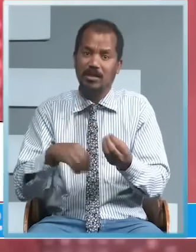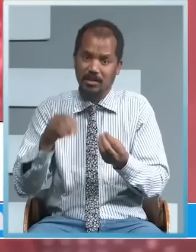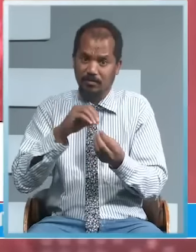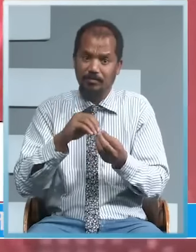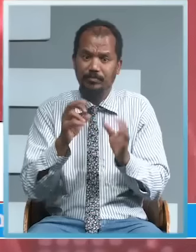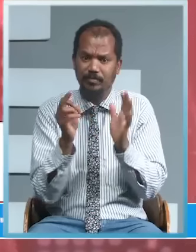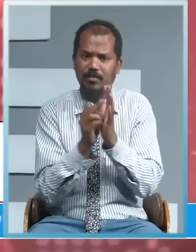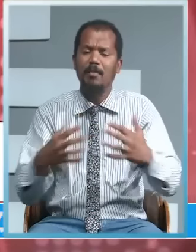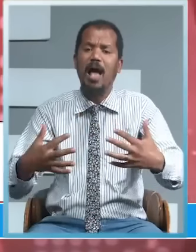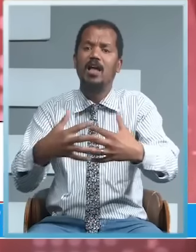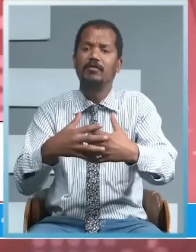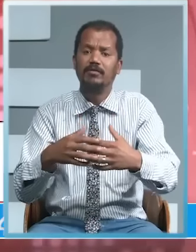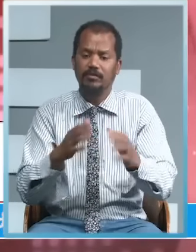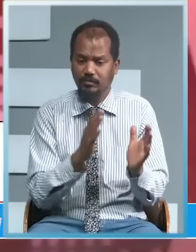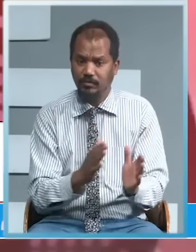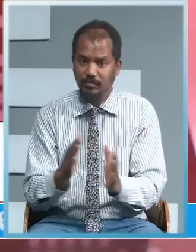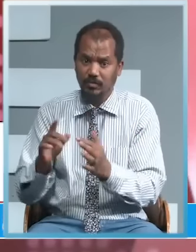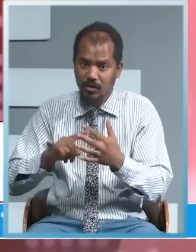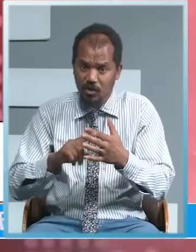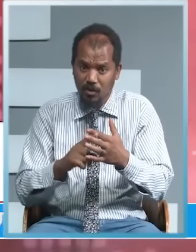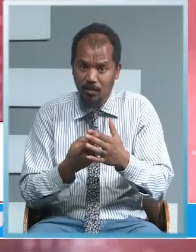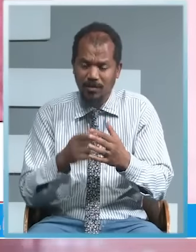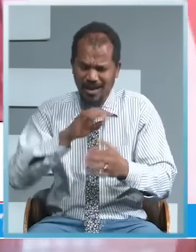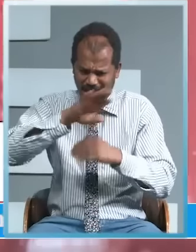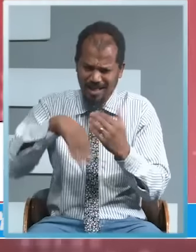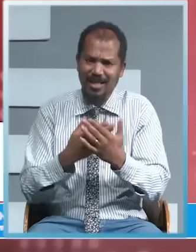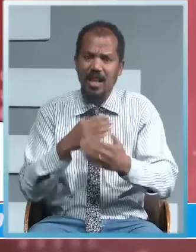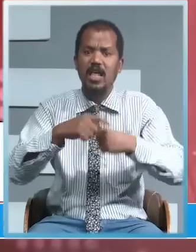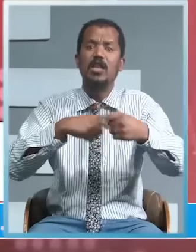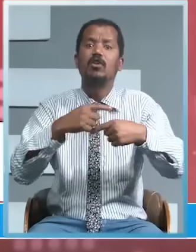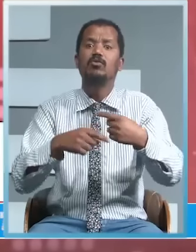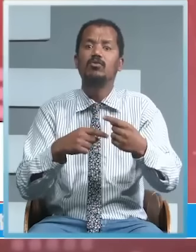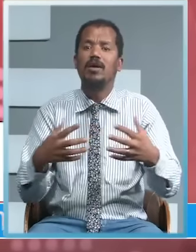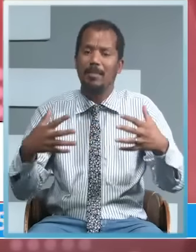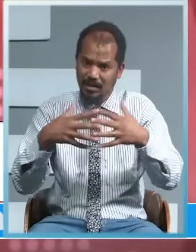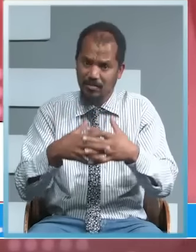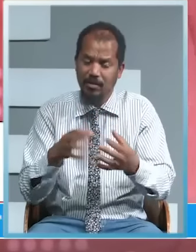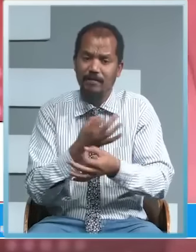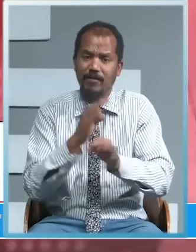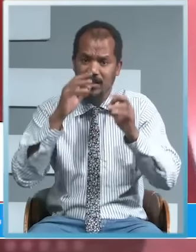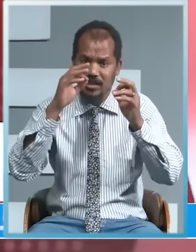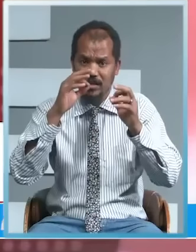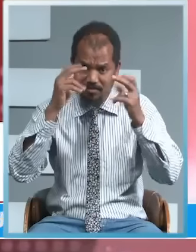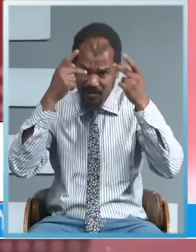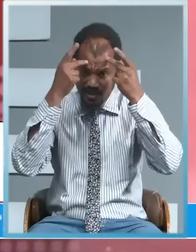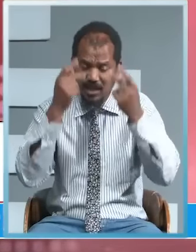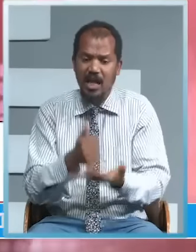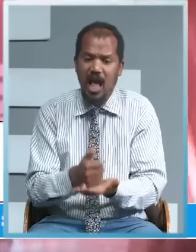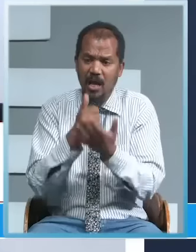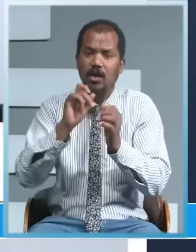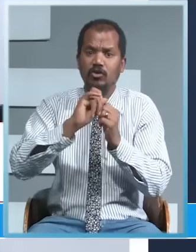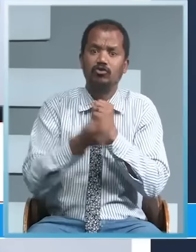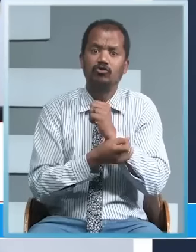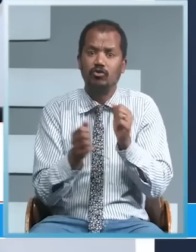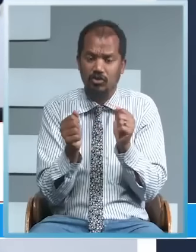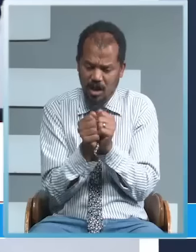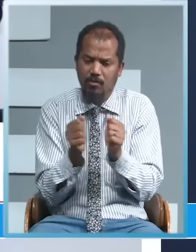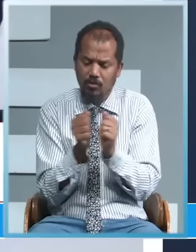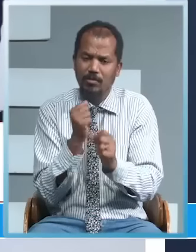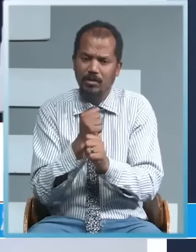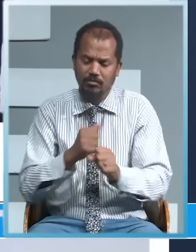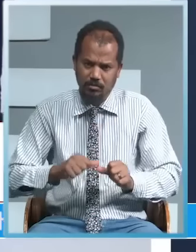በተጨማሪም የህግ ማዕቀፎችን ከማዘጋጀት ጀምሮ አጠቃላይ ሂደቱን ከማስተባበር አንጻር ፍትህ ሚኒስቴር ከአጋር ድርጅቶች ጋር በመሆን